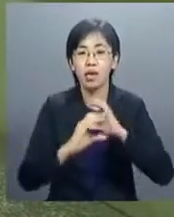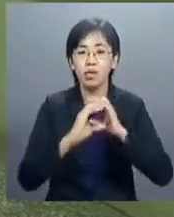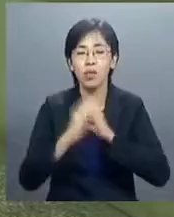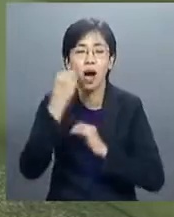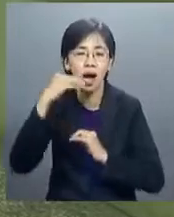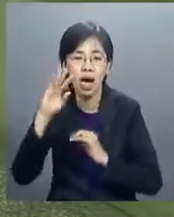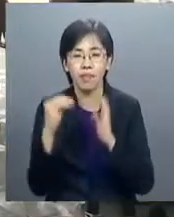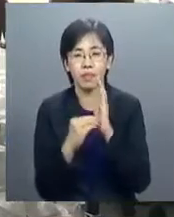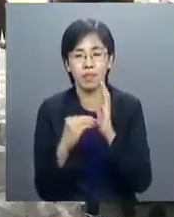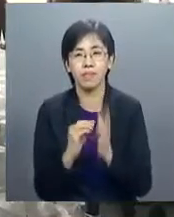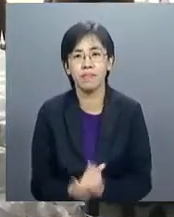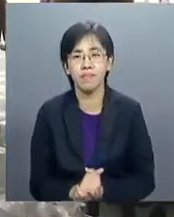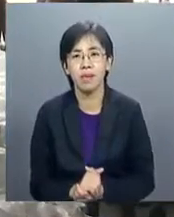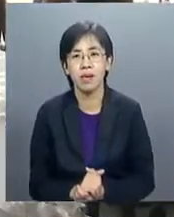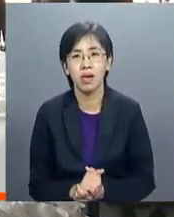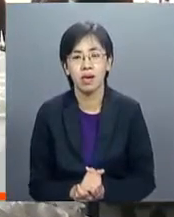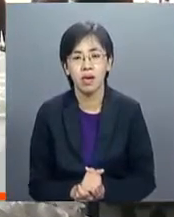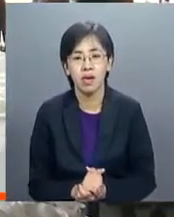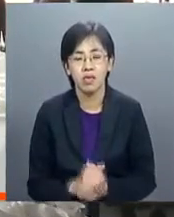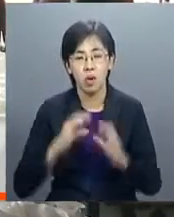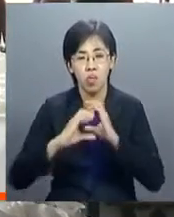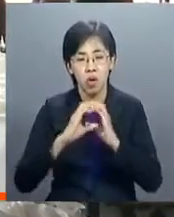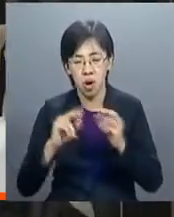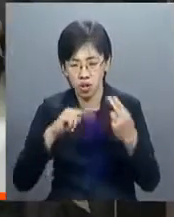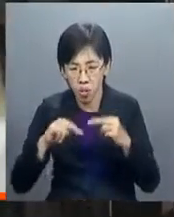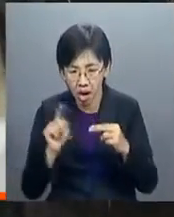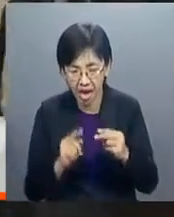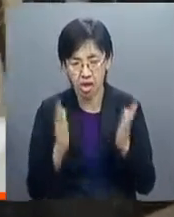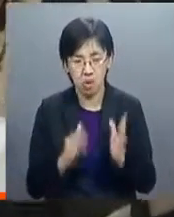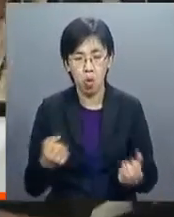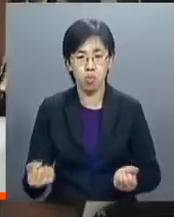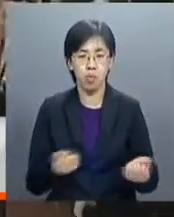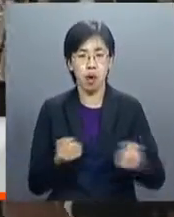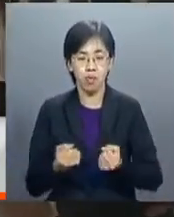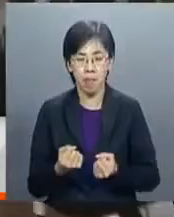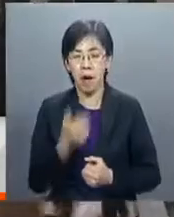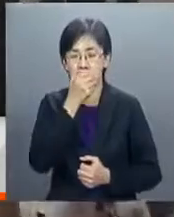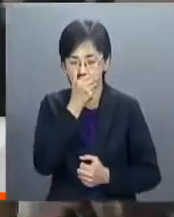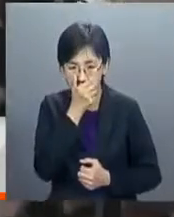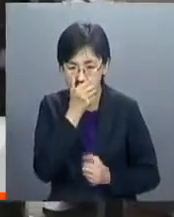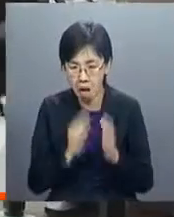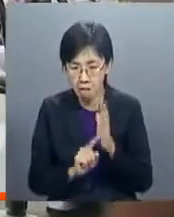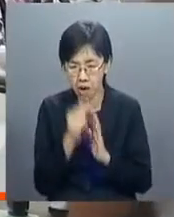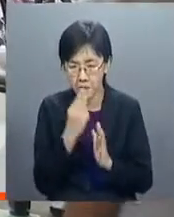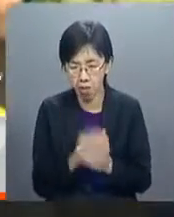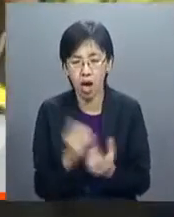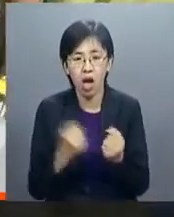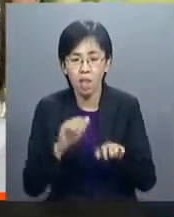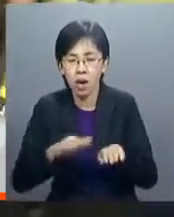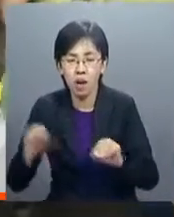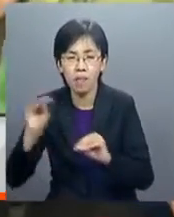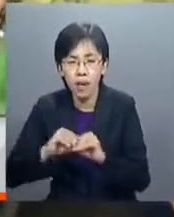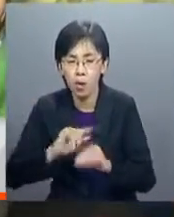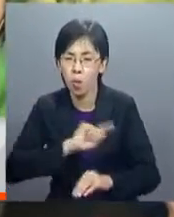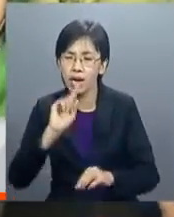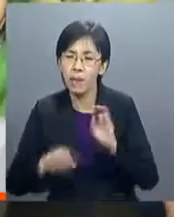ลับขณะที่ขนส่งจังหวัดนะคะยังคงเข้มงวดตรวจวัดแอลกอฮอล์ของพนักงานขับรถพร้อมเตรียมรถเสริมอีกกว่า30เที่ยวต่อวัน